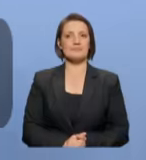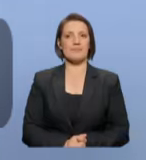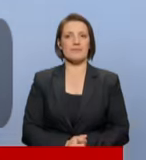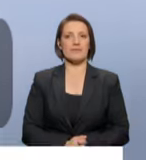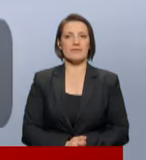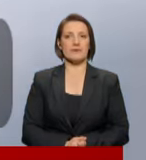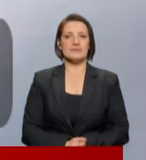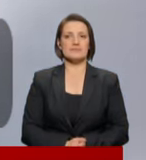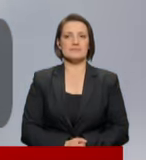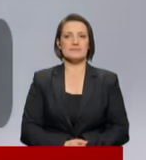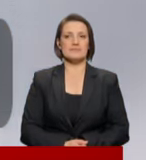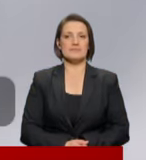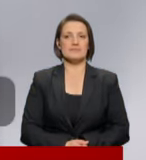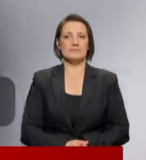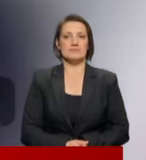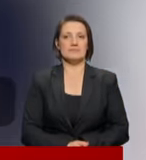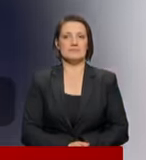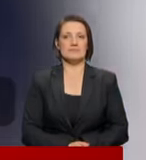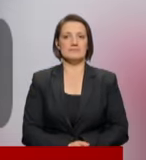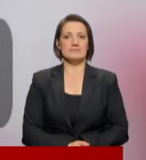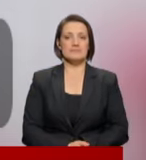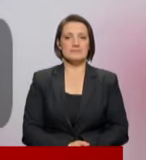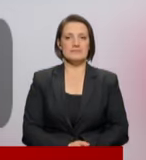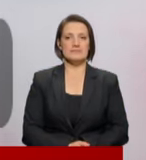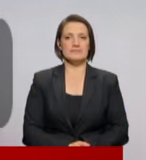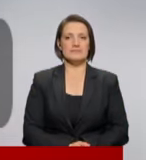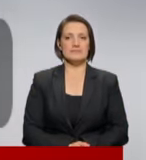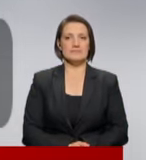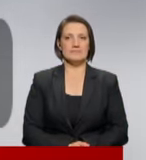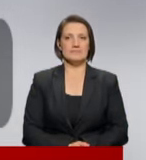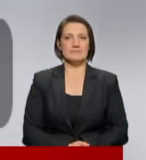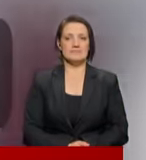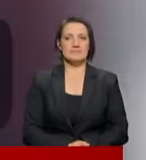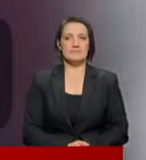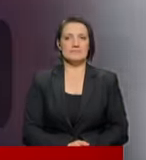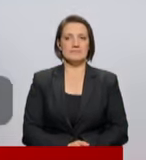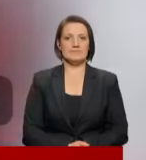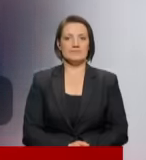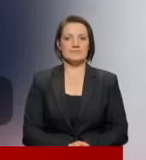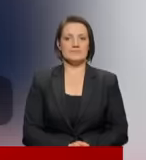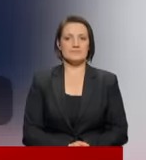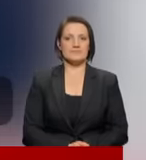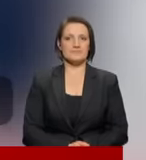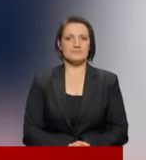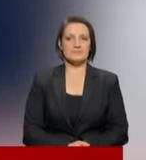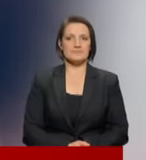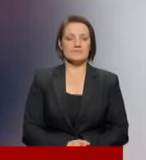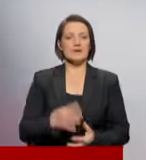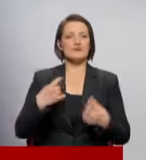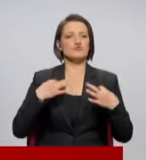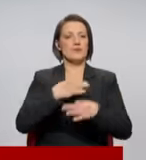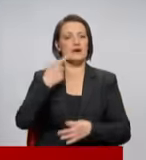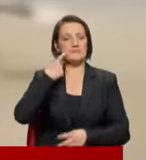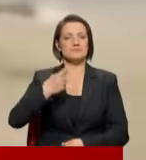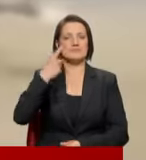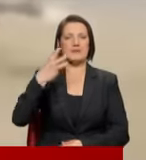Saygılarım ellerinizi öpüyorum. Bayram mübarek olsun. Sağ ol. Selamünaleyküm. Bayramınızı ben tebrik ediyorum. Aleykümselam Sayın Cumhurbaşkanı. Cumhurbaşkanı